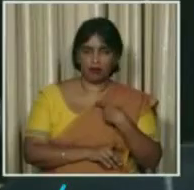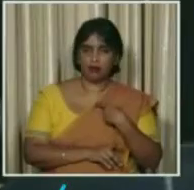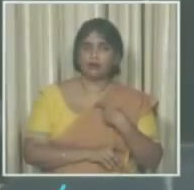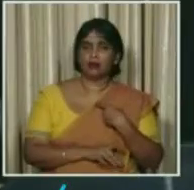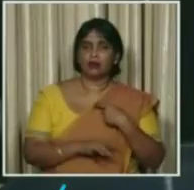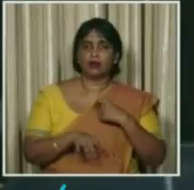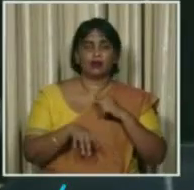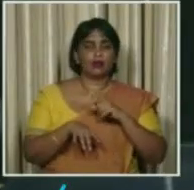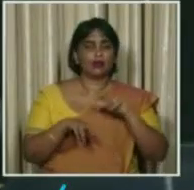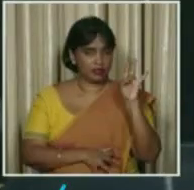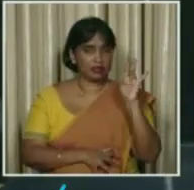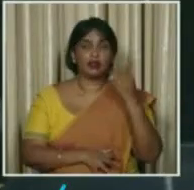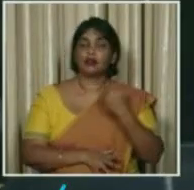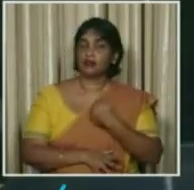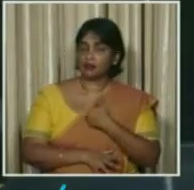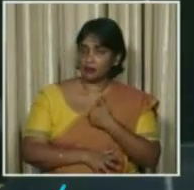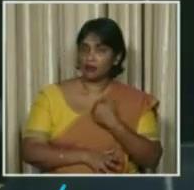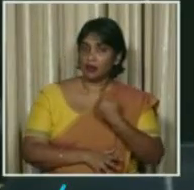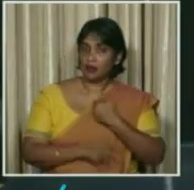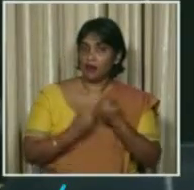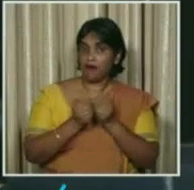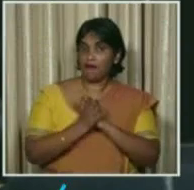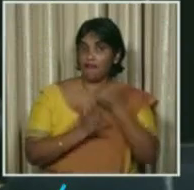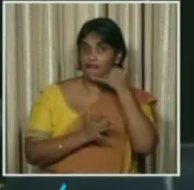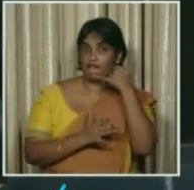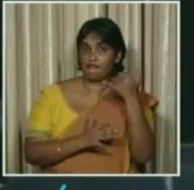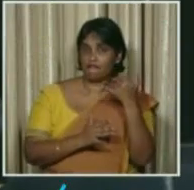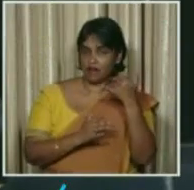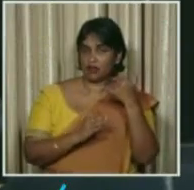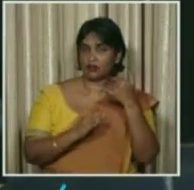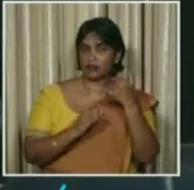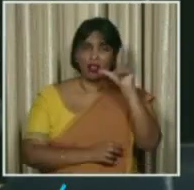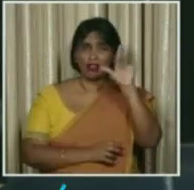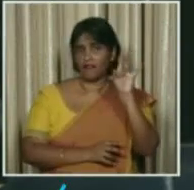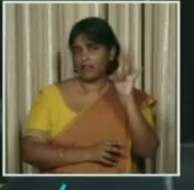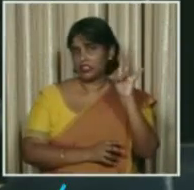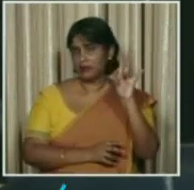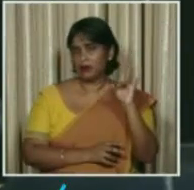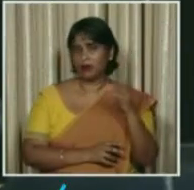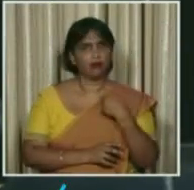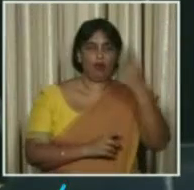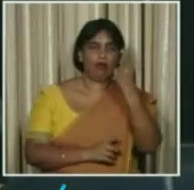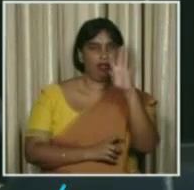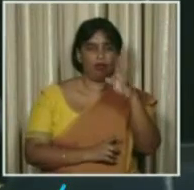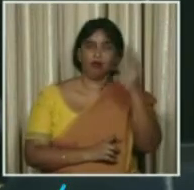කියලා. 7:25ට මගේ WhatsApp පණිවිඩයක් එවලා තිබ්බා මේක ෆෝවර්ඩ් කරලා. මම කිව්වා